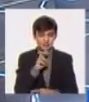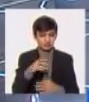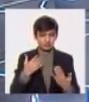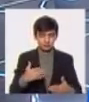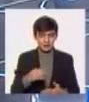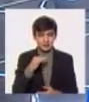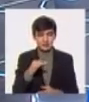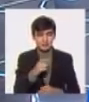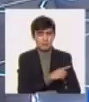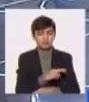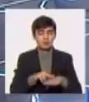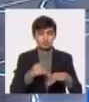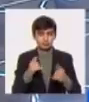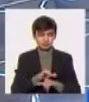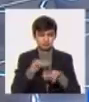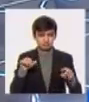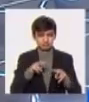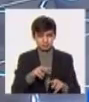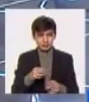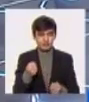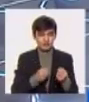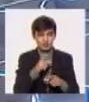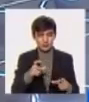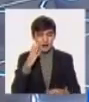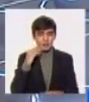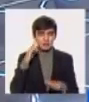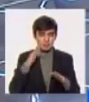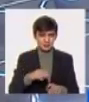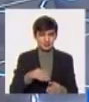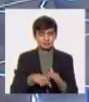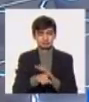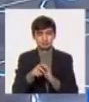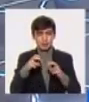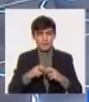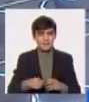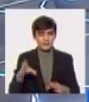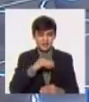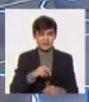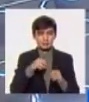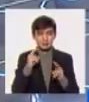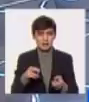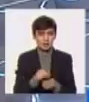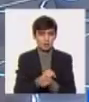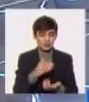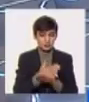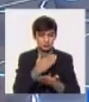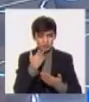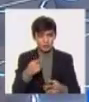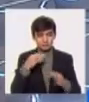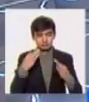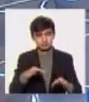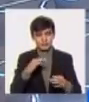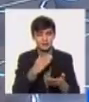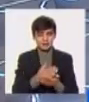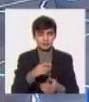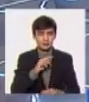уже усилили контроль за передвижением водителей. В Алматы на магистралях начали проверять наличие специальных документов, позволяющих